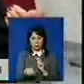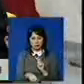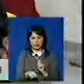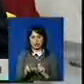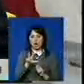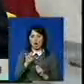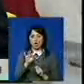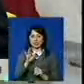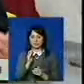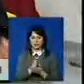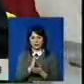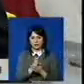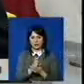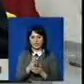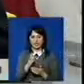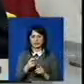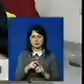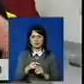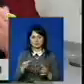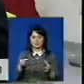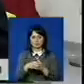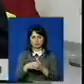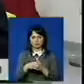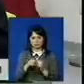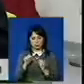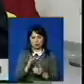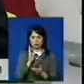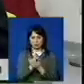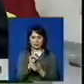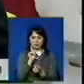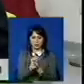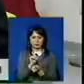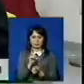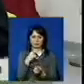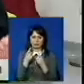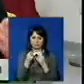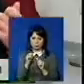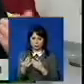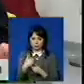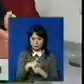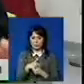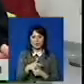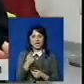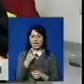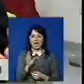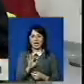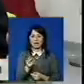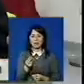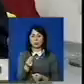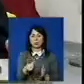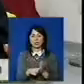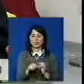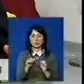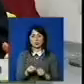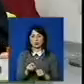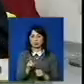ჰოსპისს ყავს ძალიან ესეთი თავდადებული სტაფი და მათთან პირდაპირ შეიძლება დაკავშირება, იმიტომ რომ არა მარტო ფულადი თანხით